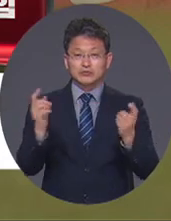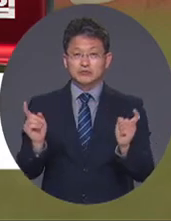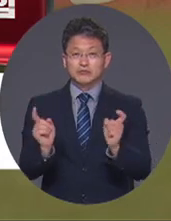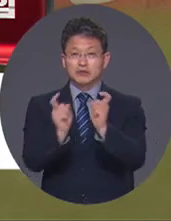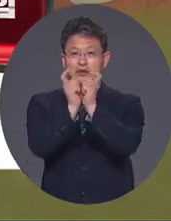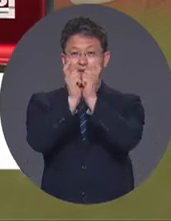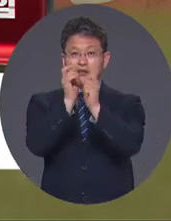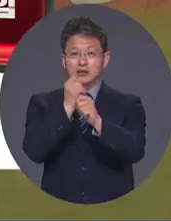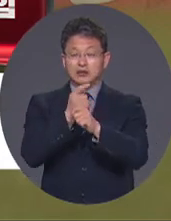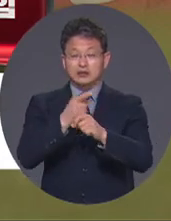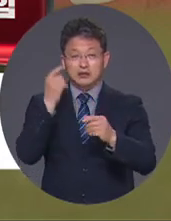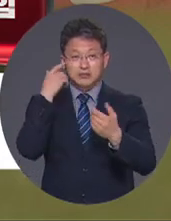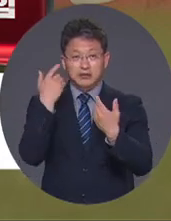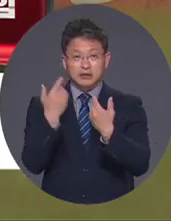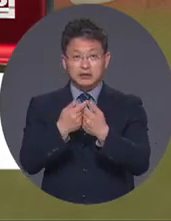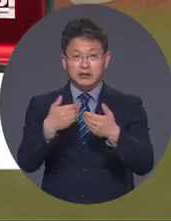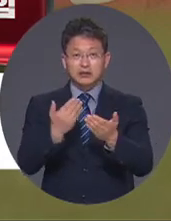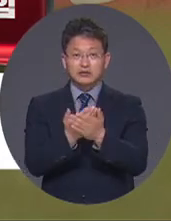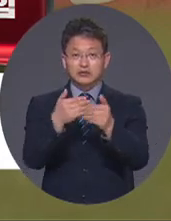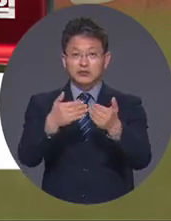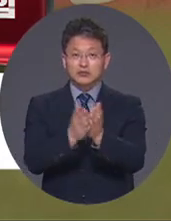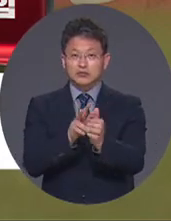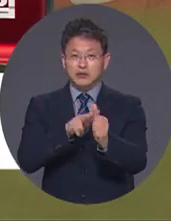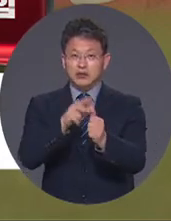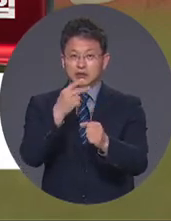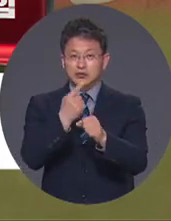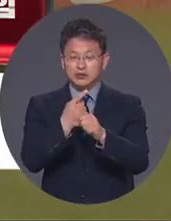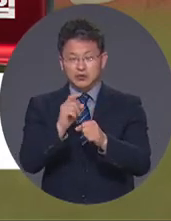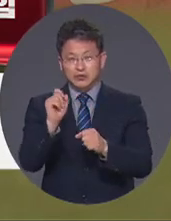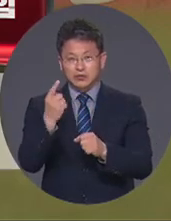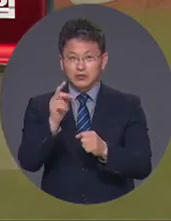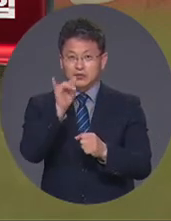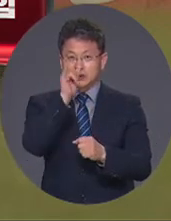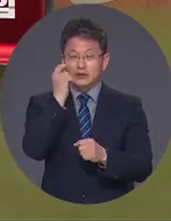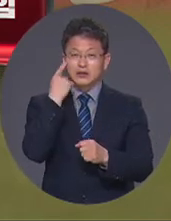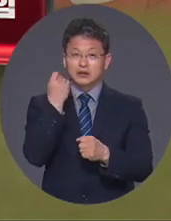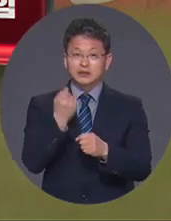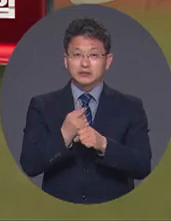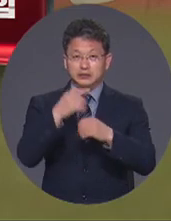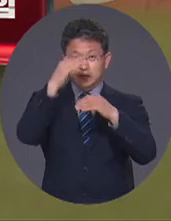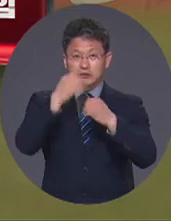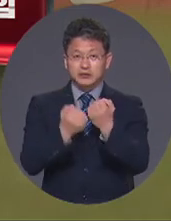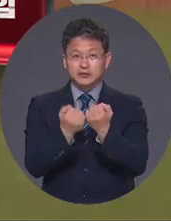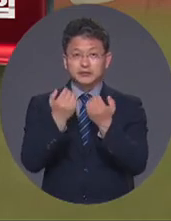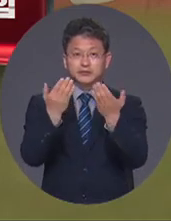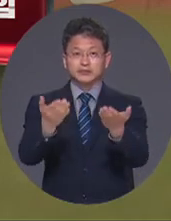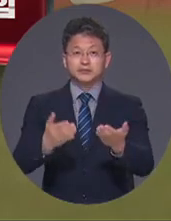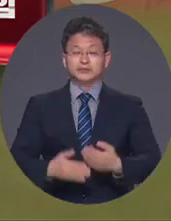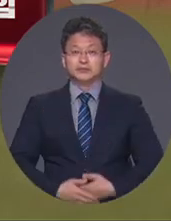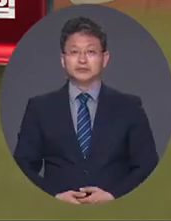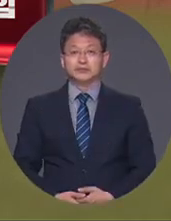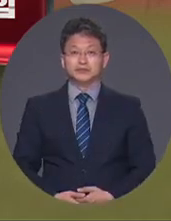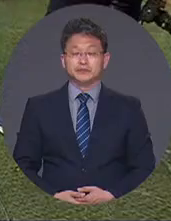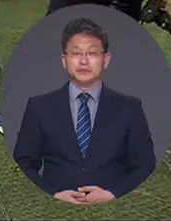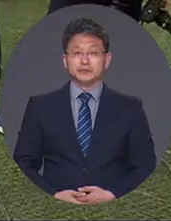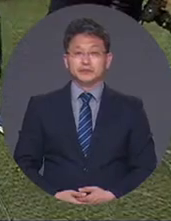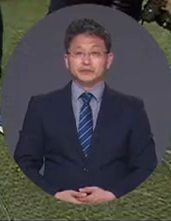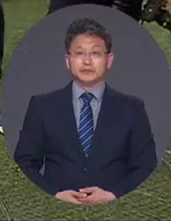선거구 획정에 반발한 소수 정당들의 출마 여부도 변수가 될 전망입니다. 정영민 기자의 보도입니다.